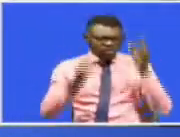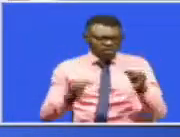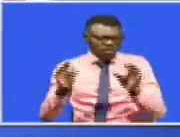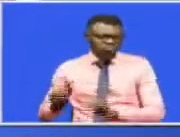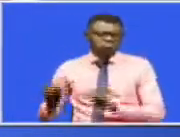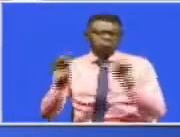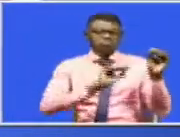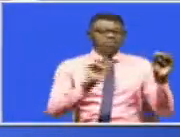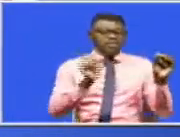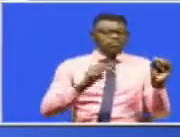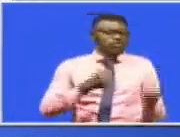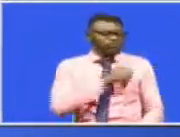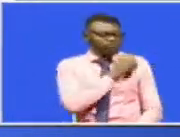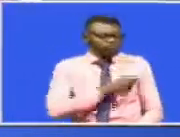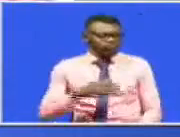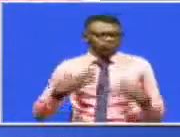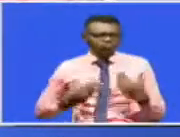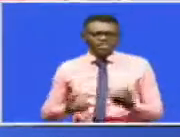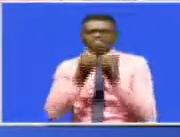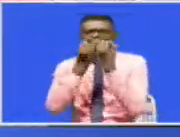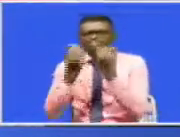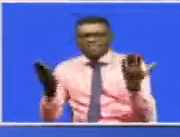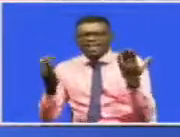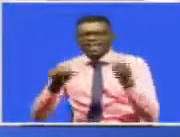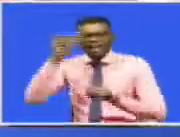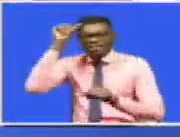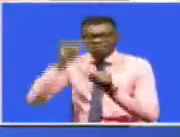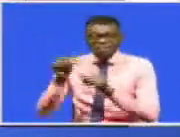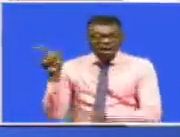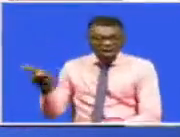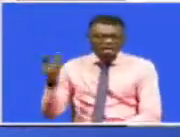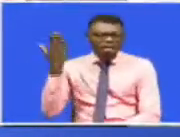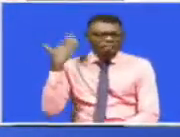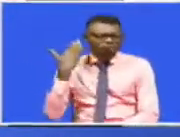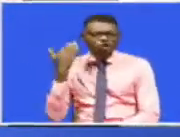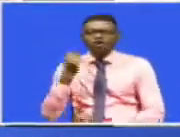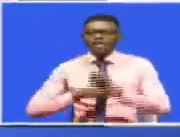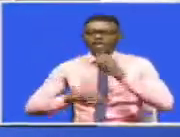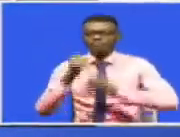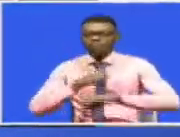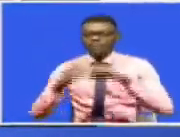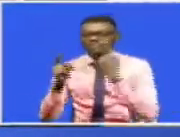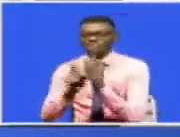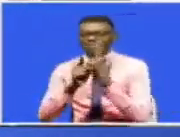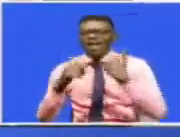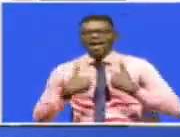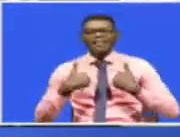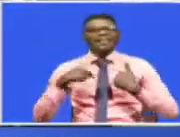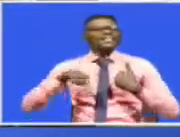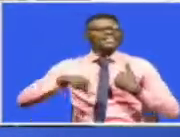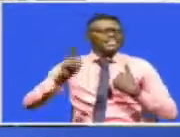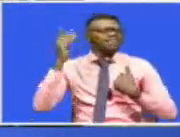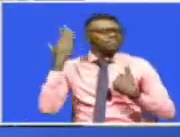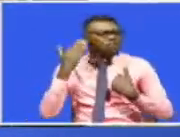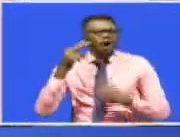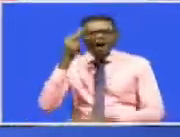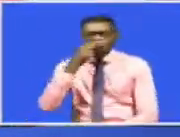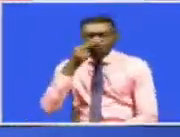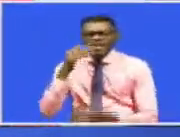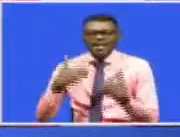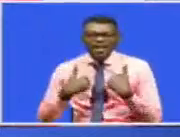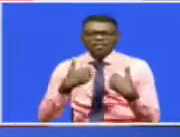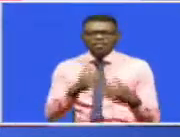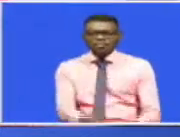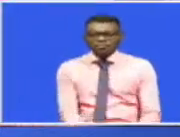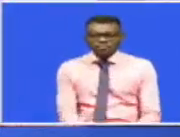Hospital. Wengi walichukua fursa hiyo kumkumbuka ndile kwa hulka zake kuu ikiwa ucheshi ulionasibiana nao.